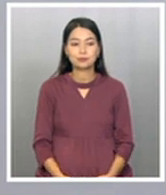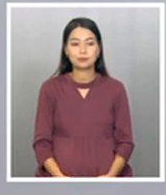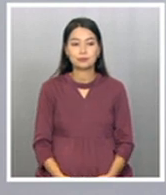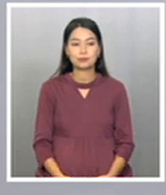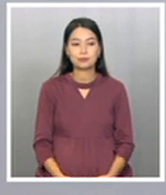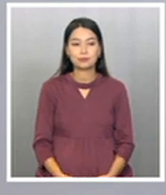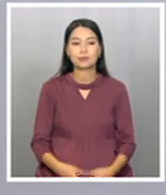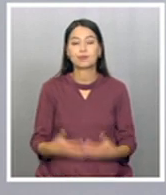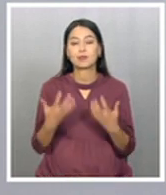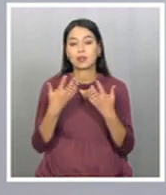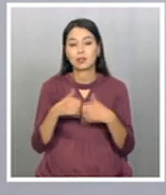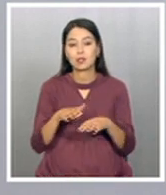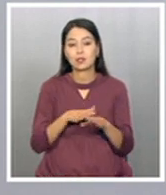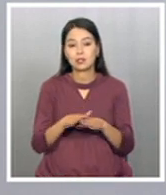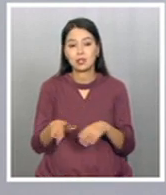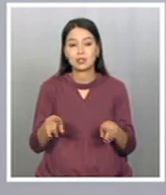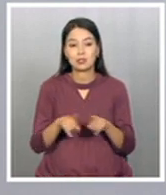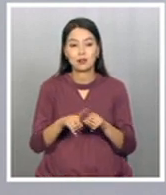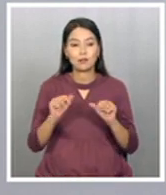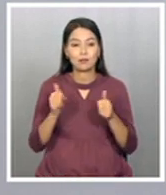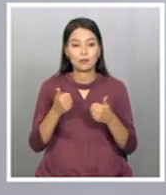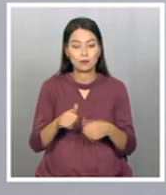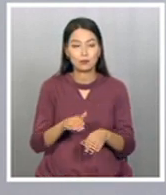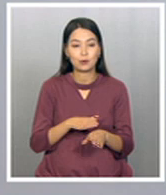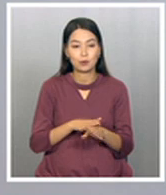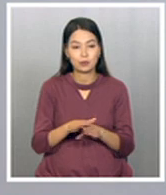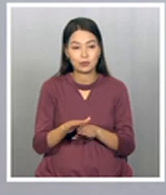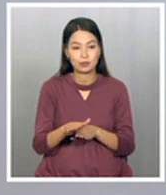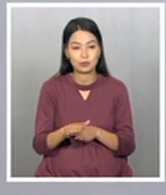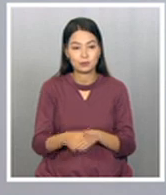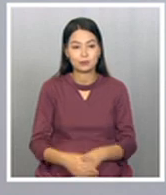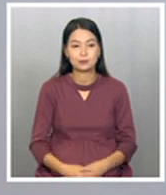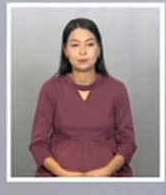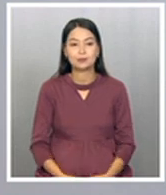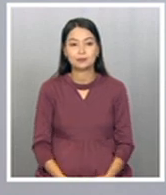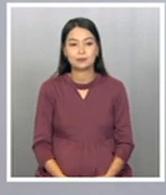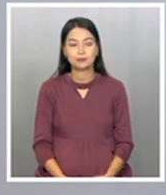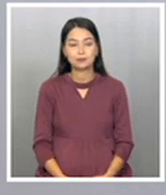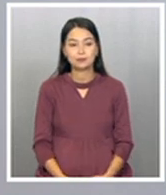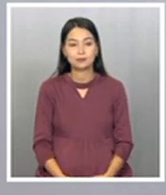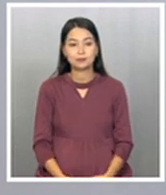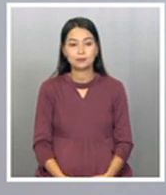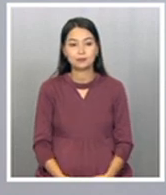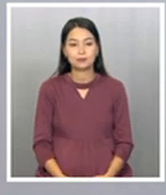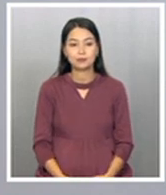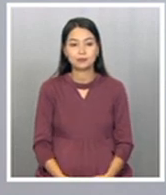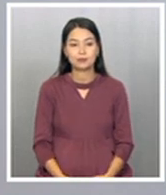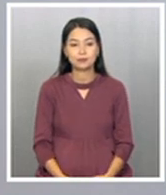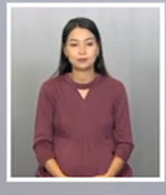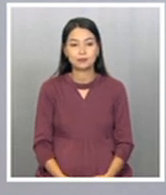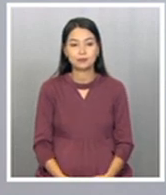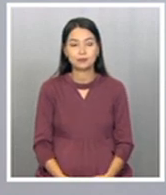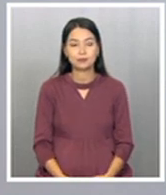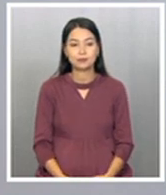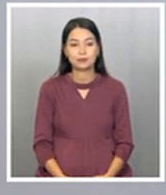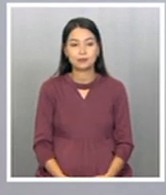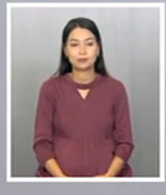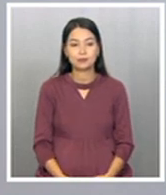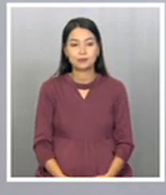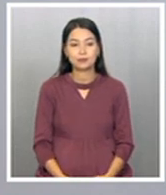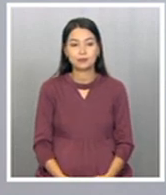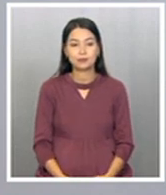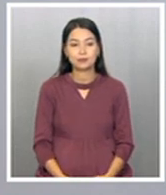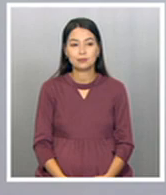Есепті шешу үшін екеуінің ара қашықтығын табу формуласын еске түсірейік. Демек бізде, балалар, бұл жерде